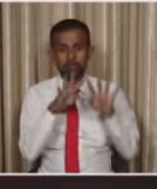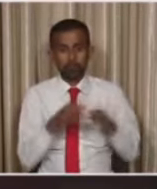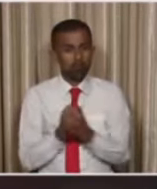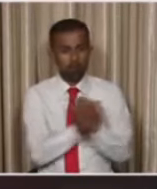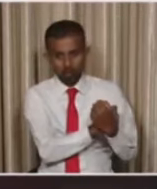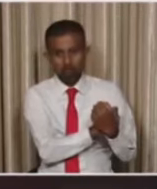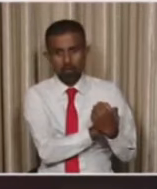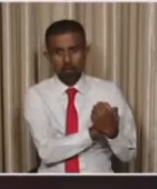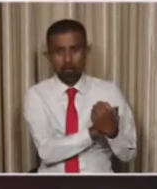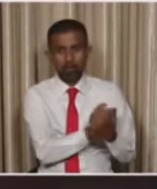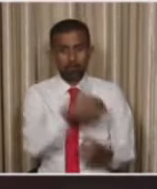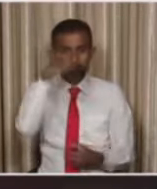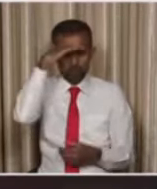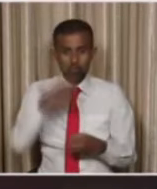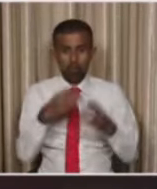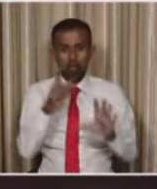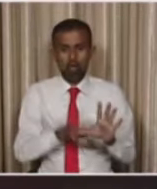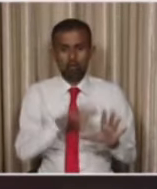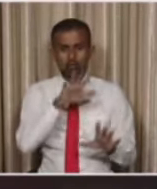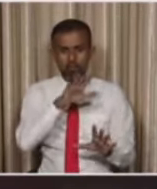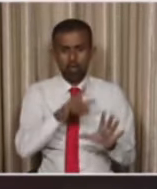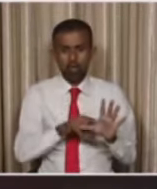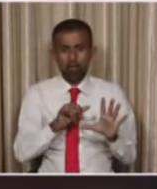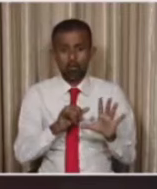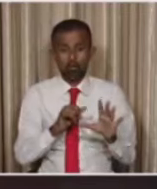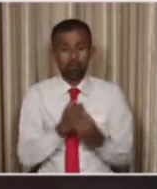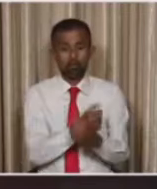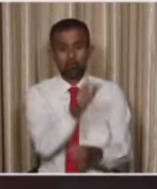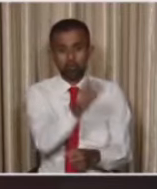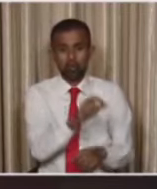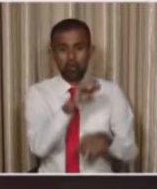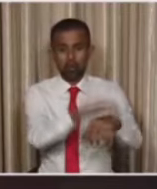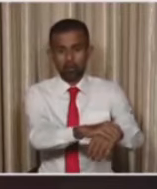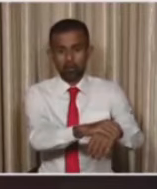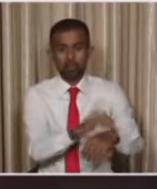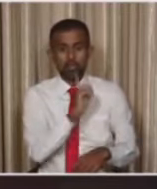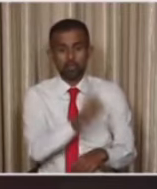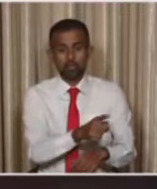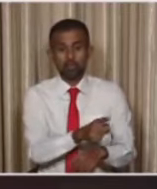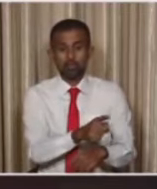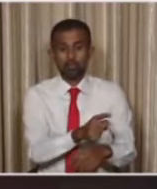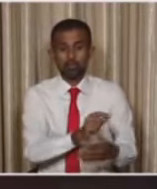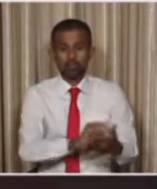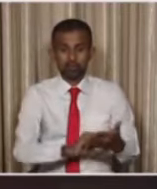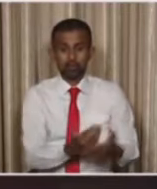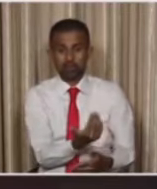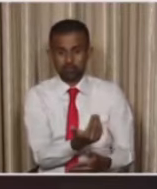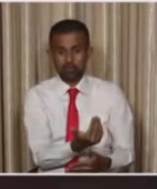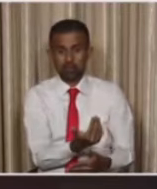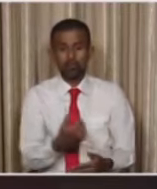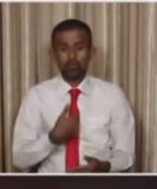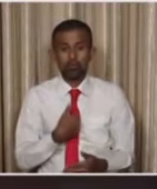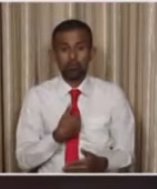බන්ධනාගාරයට අර පාස්කු පහාරේ අවුරුදු පහක්කා කියන්න හිරේ ඉන්න මිනිියෙක් අල්ලගෙන එයාට කියලානේ ස්ටේට්මන්ට් එකත් දෙන්න කියලා මේ